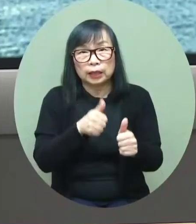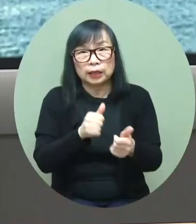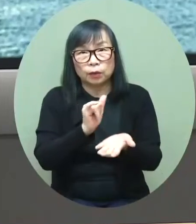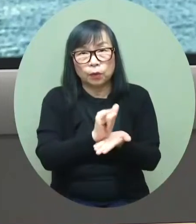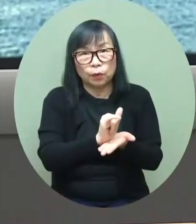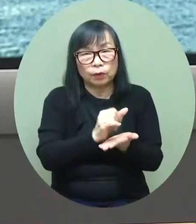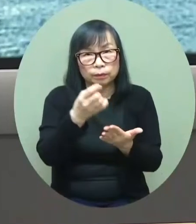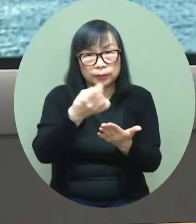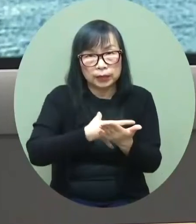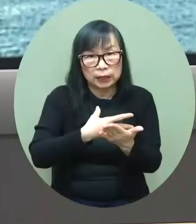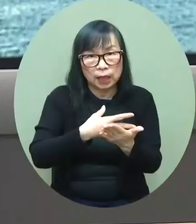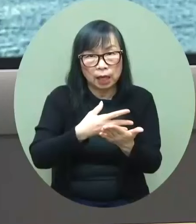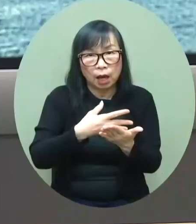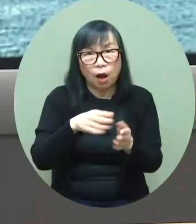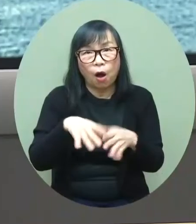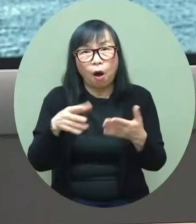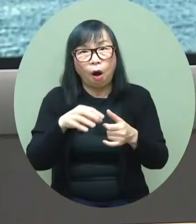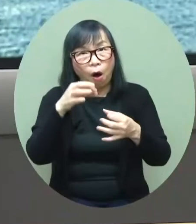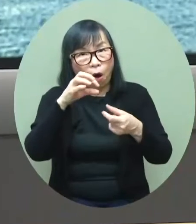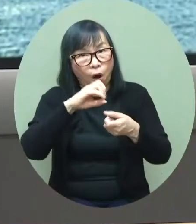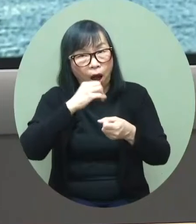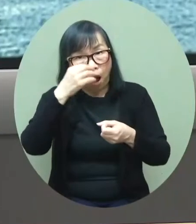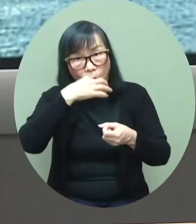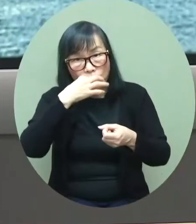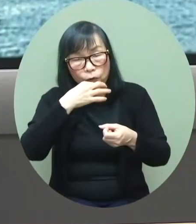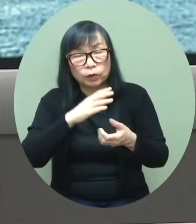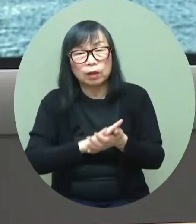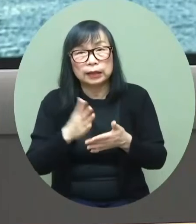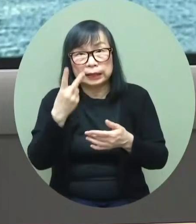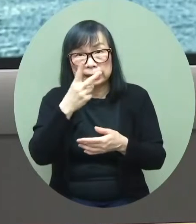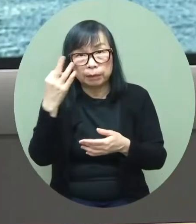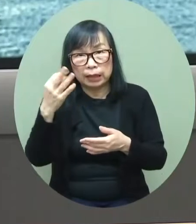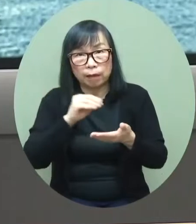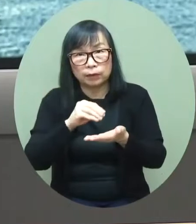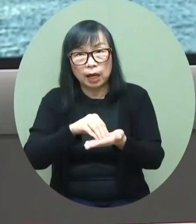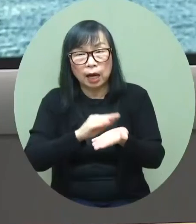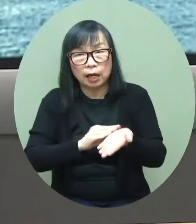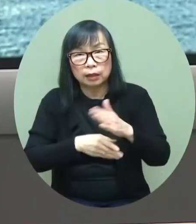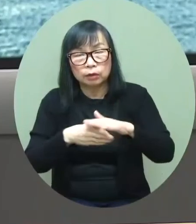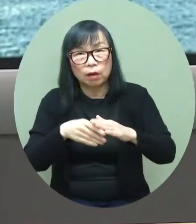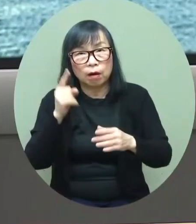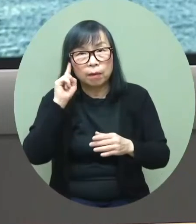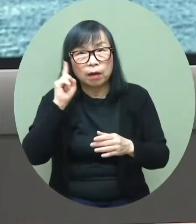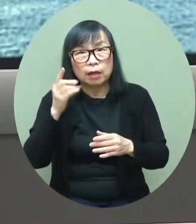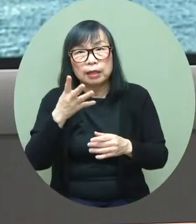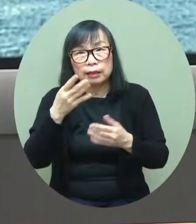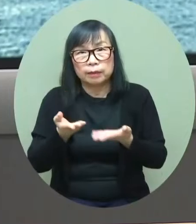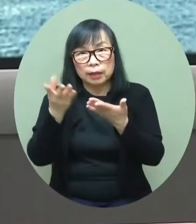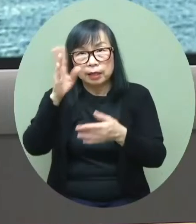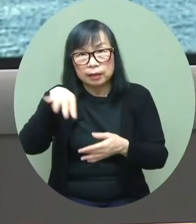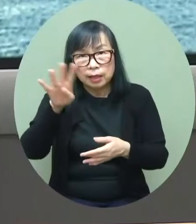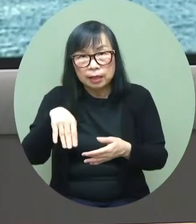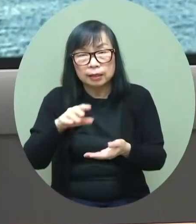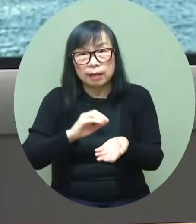床指引會開呢個嘅口服藥物嘅。咁而家23間嘅診所每日最多可以提供4000個嘅